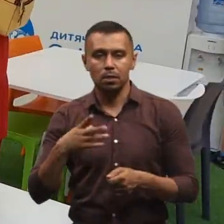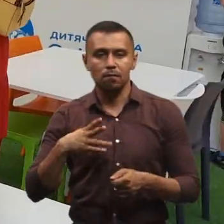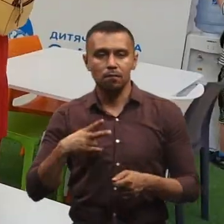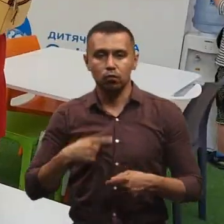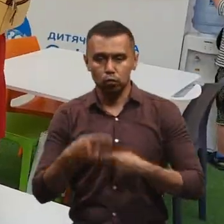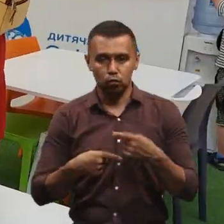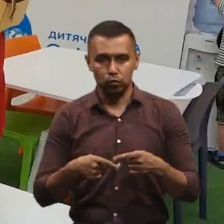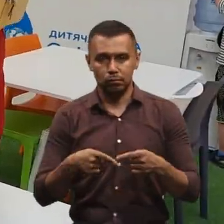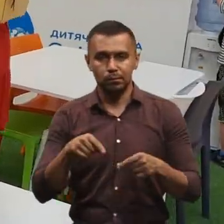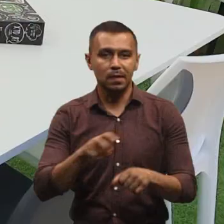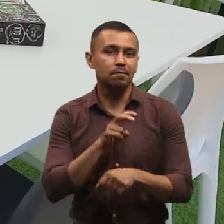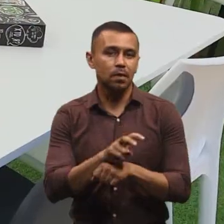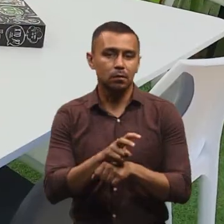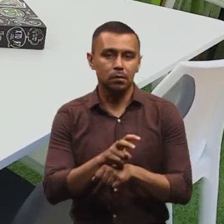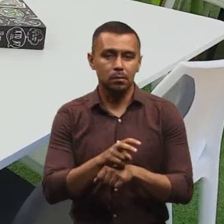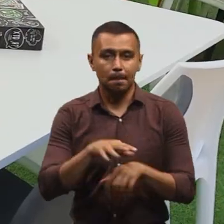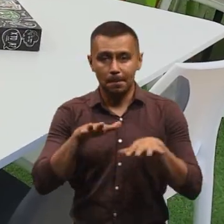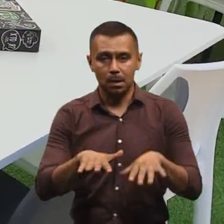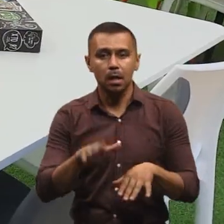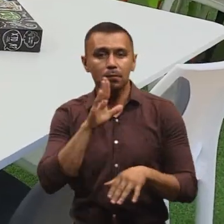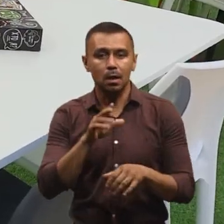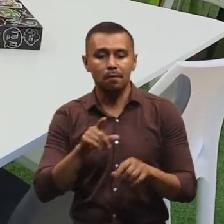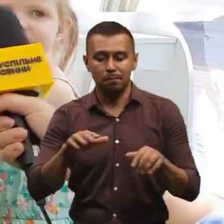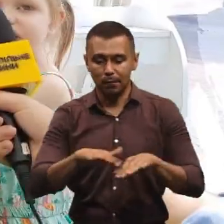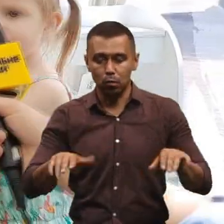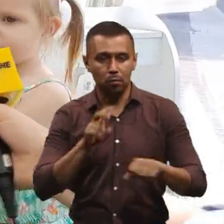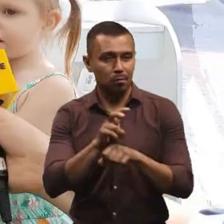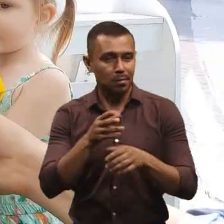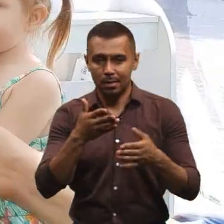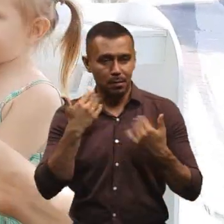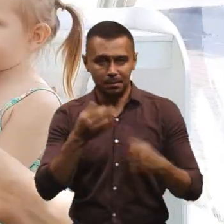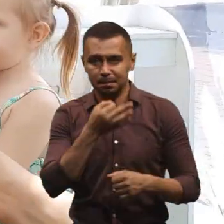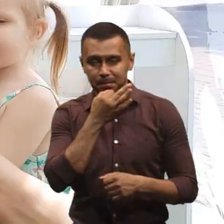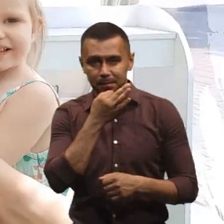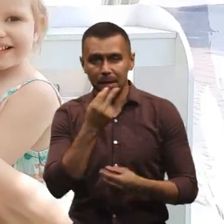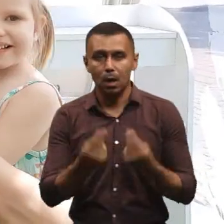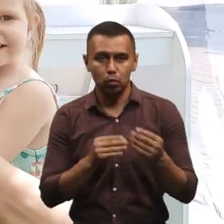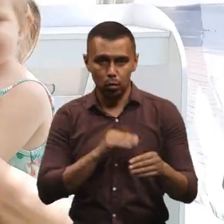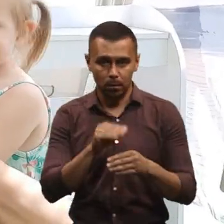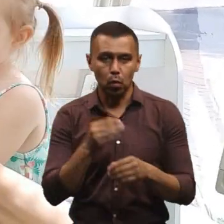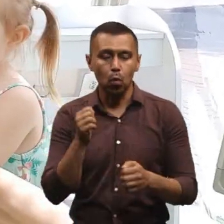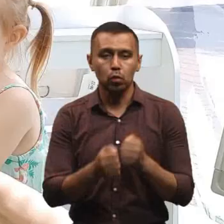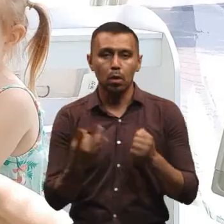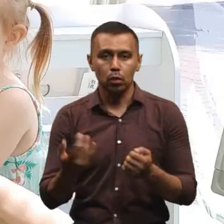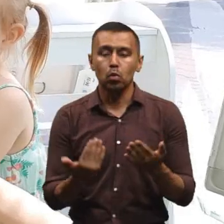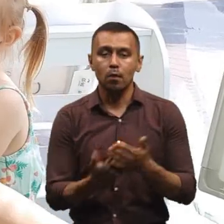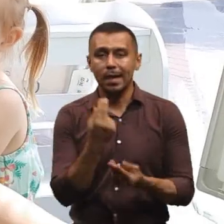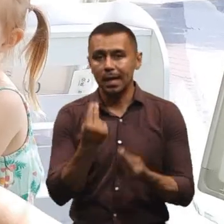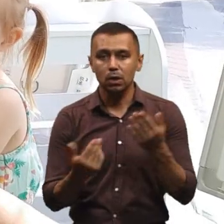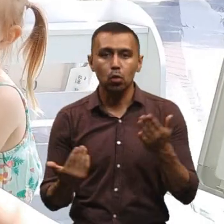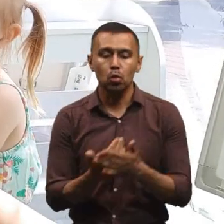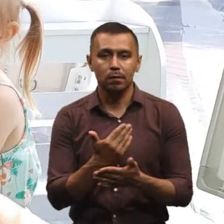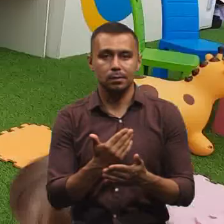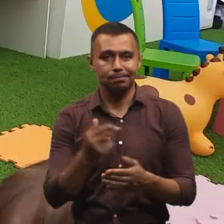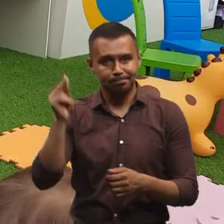точку спільно відвідують простір бо дівчинка в садочок Ще не ходить іграшок добавляється кожного разу нові іграшки нові